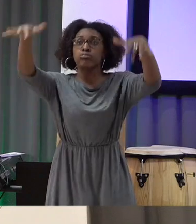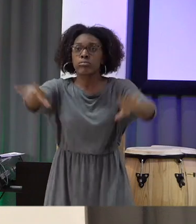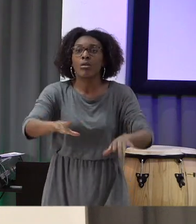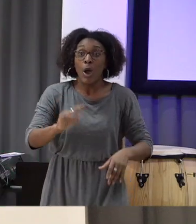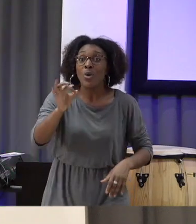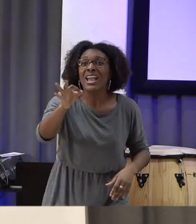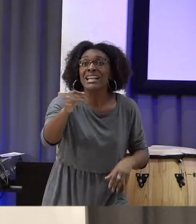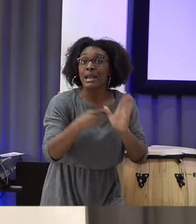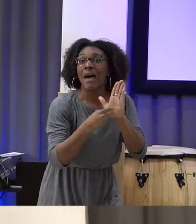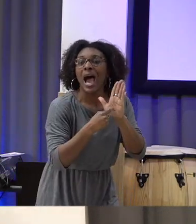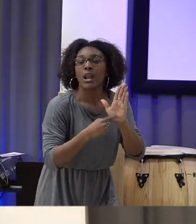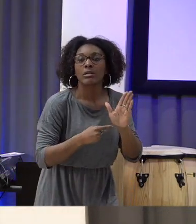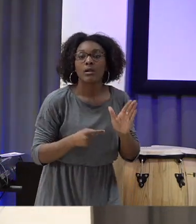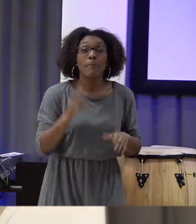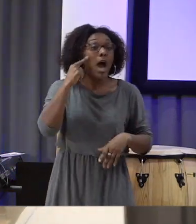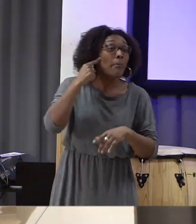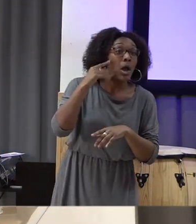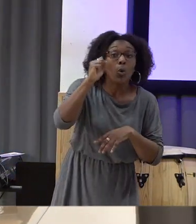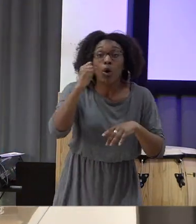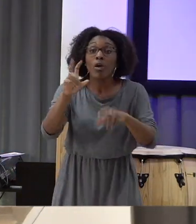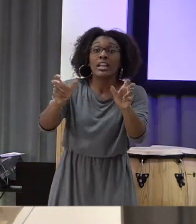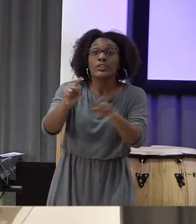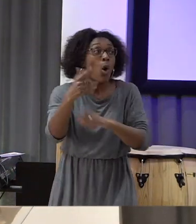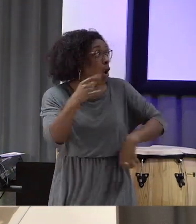ces choses, mais quand le temps passe, nous les oublions.